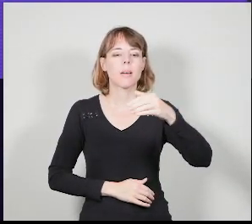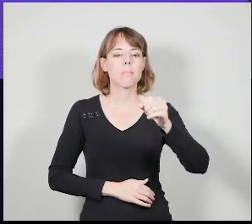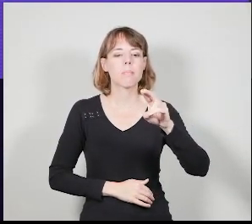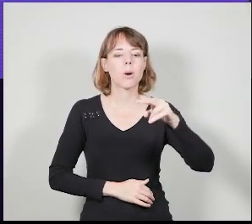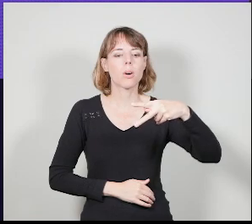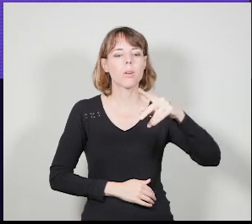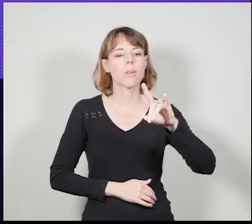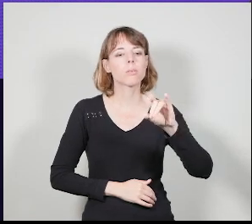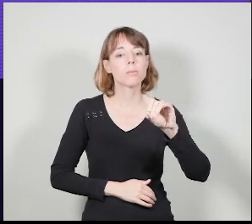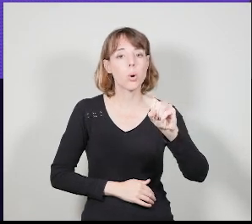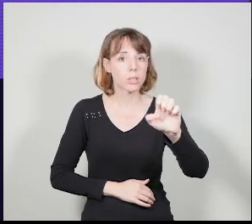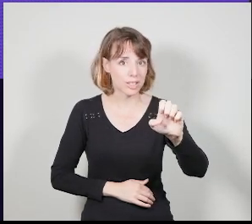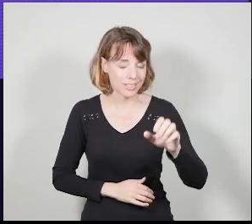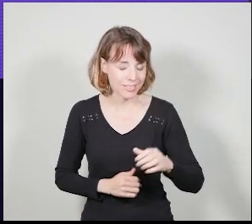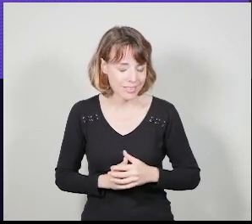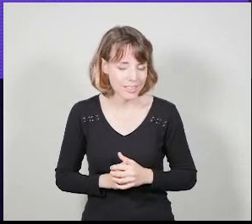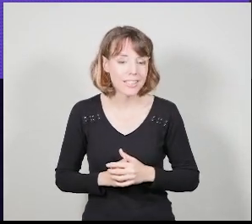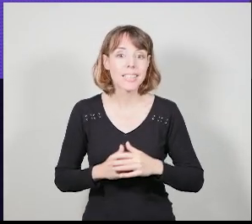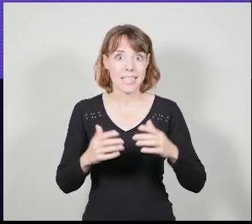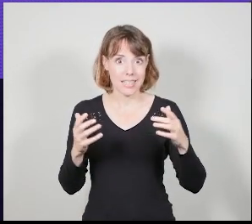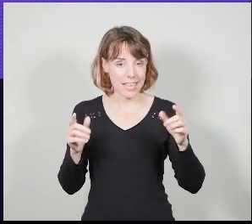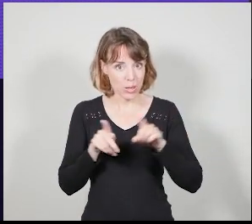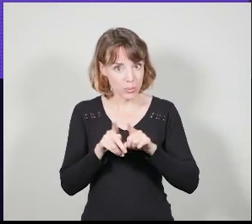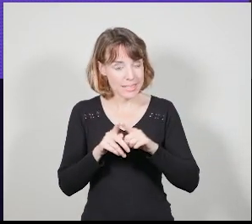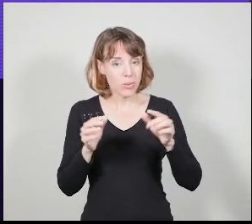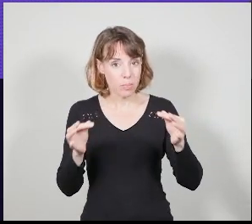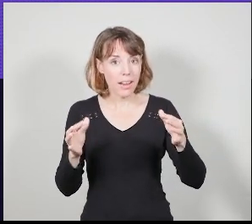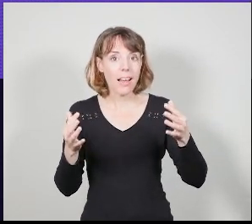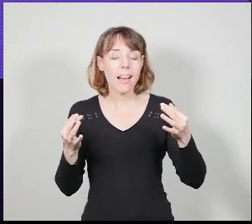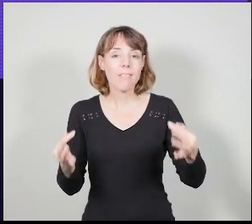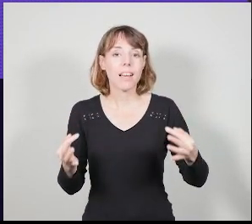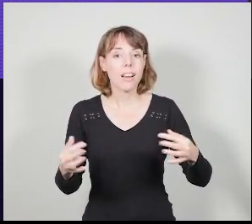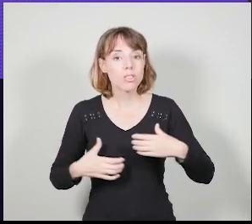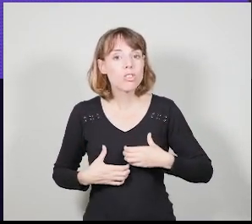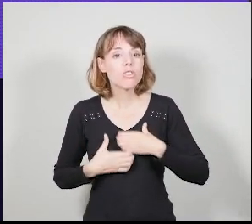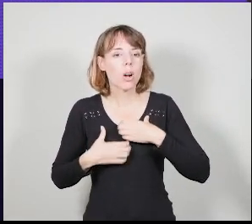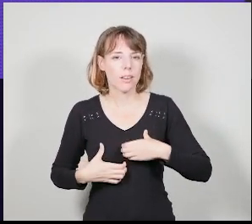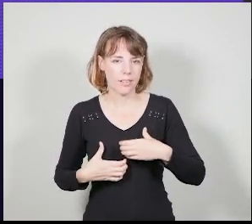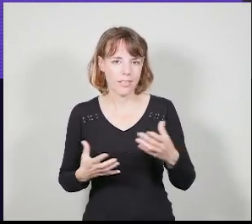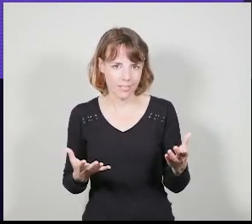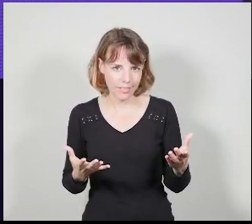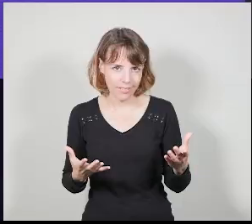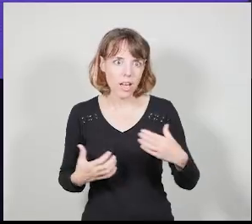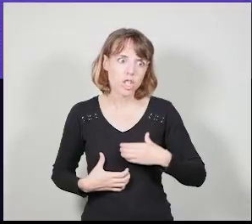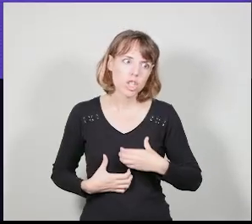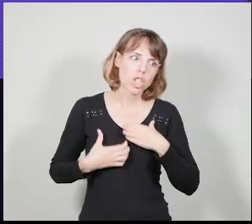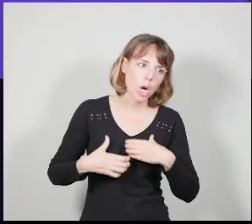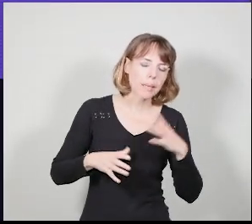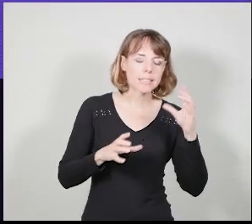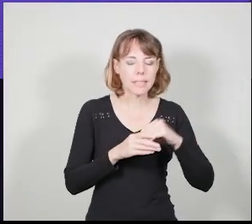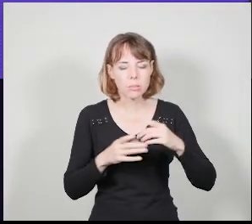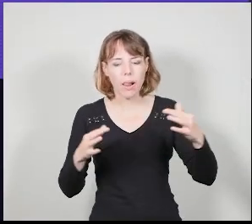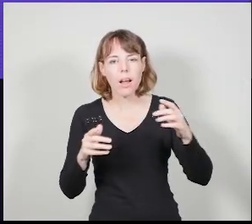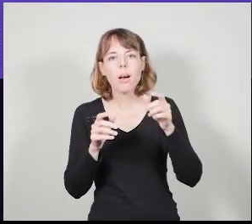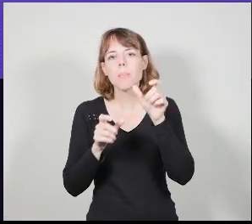du choc. Hein, comme on a parlé de l'électrochoc, et là, on a eu le choc de la participation, etc. Enfin, je ne vais pas faire la